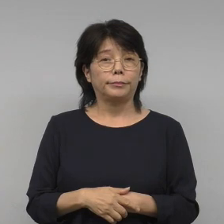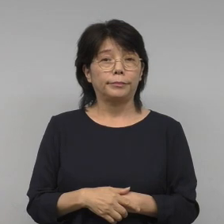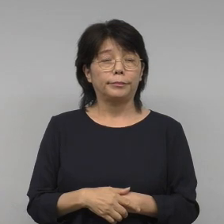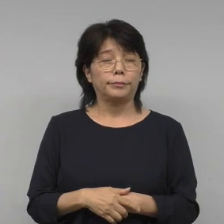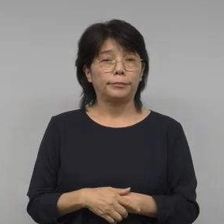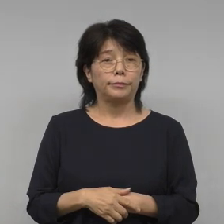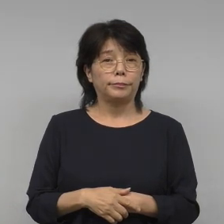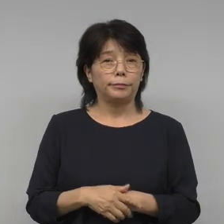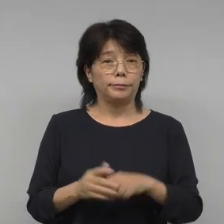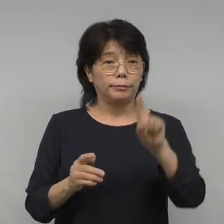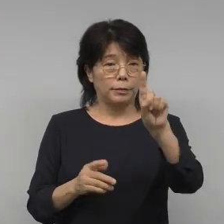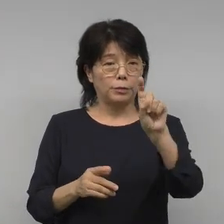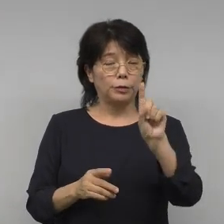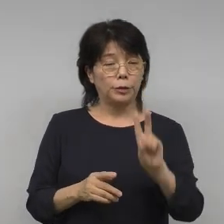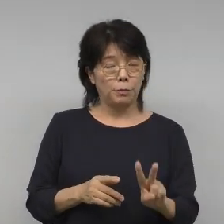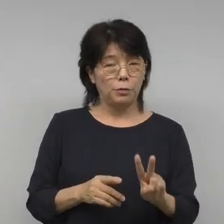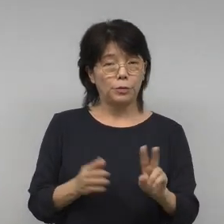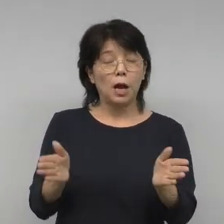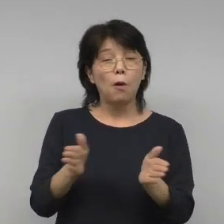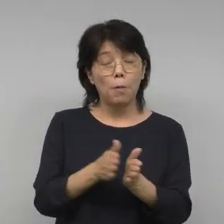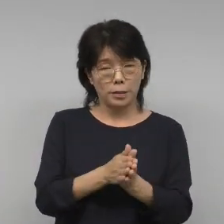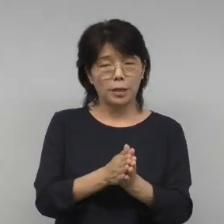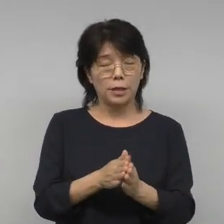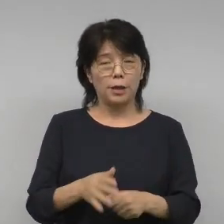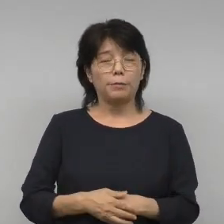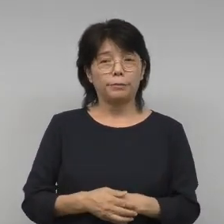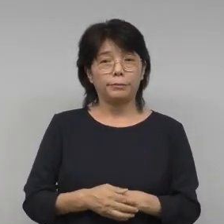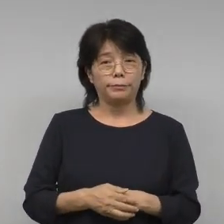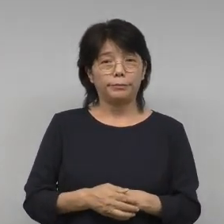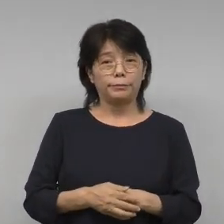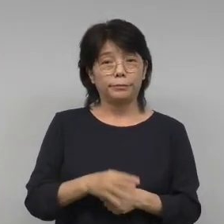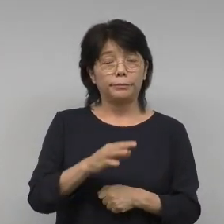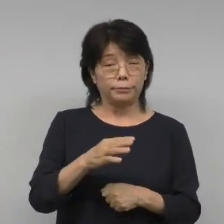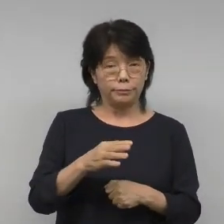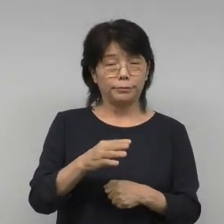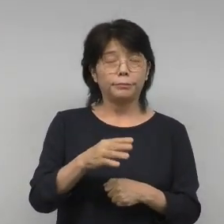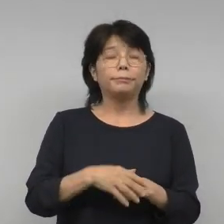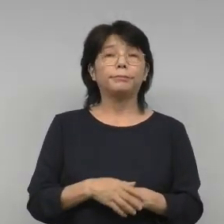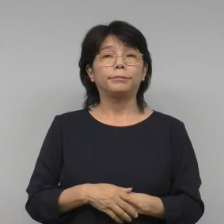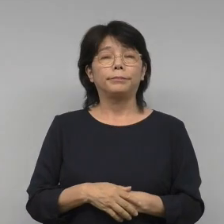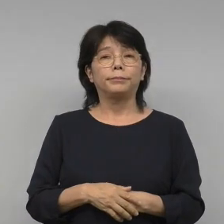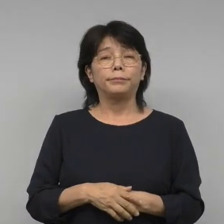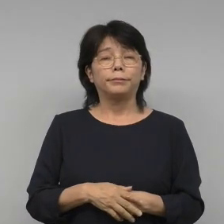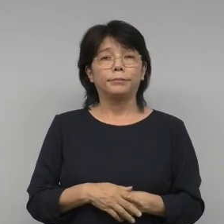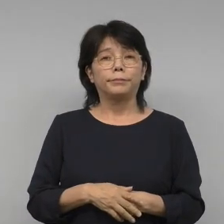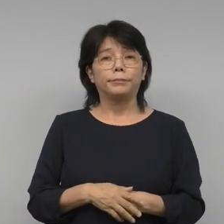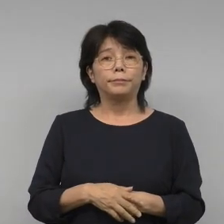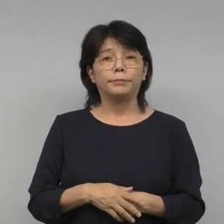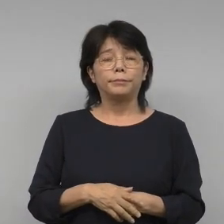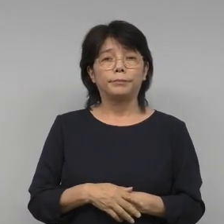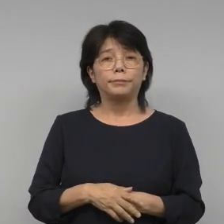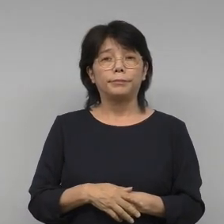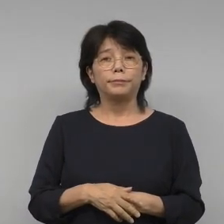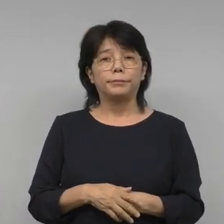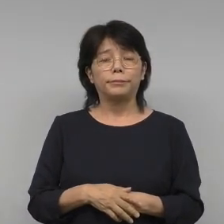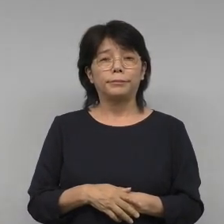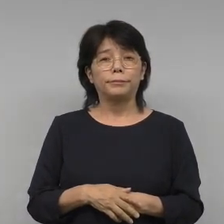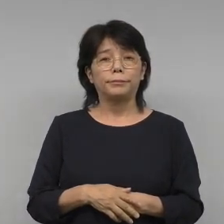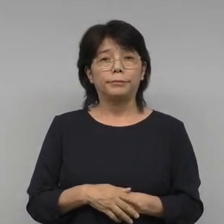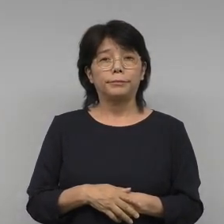以上丸1丸2を合わせまして、補正予算の規模につきましては、